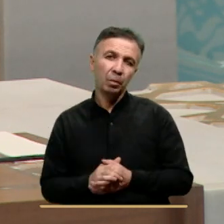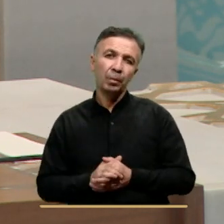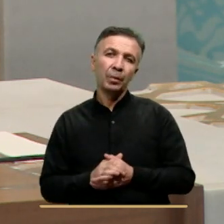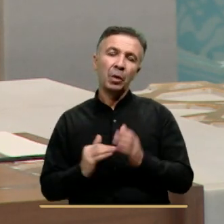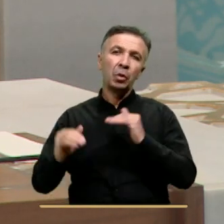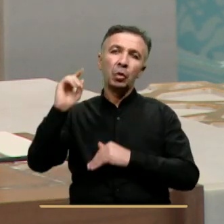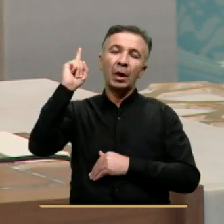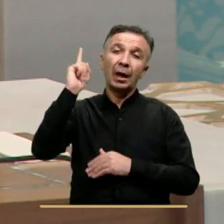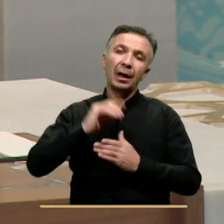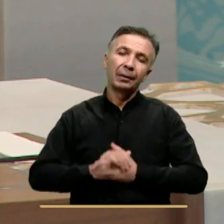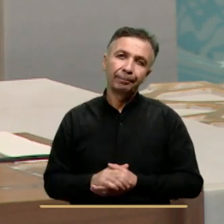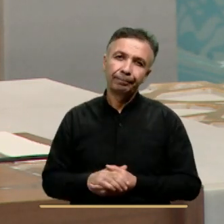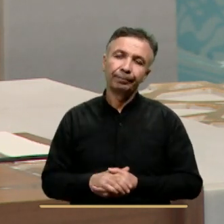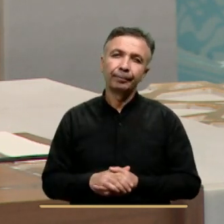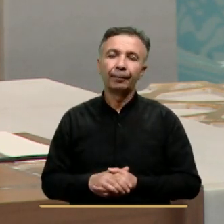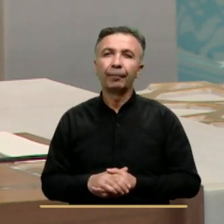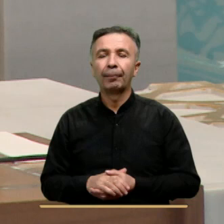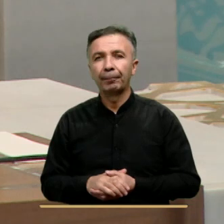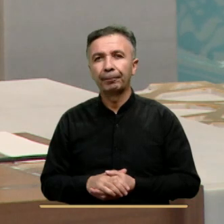VTi ve